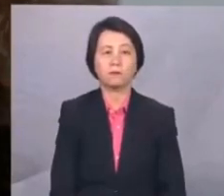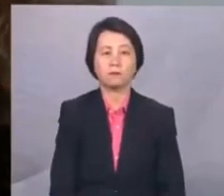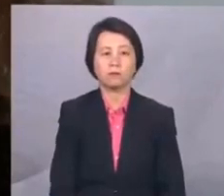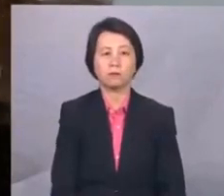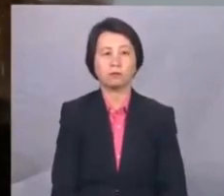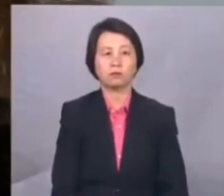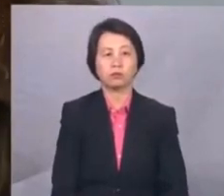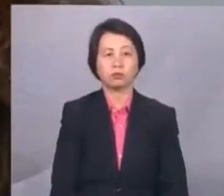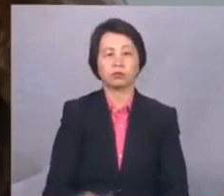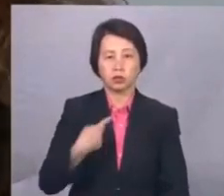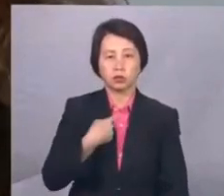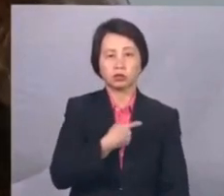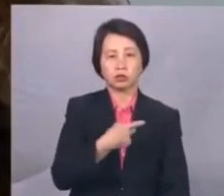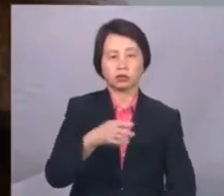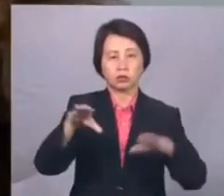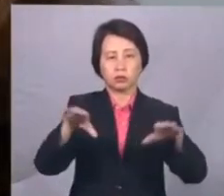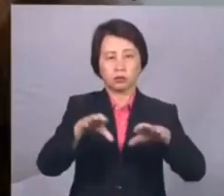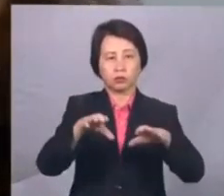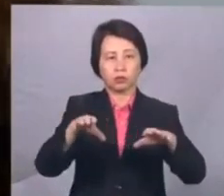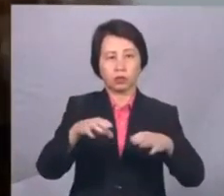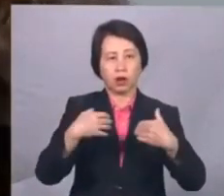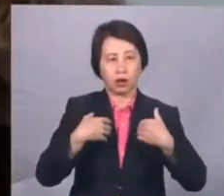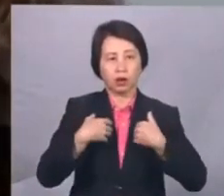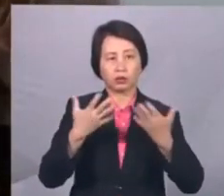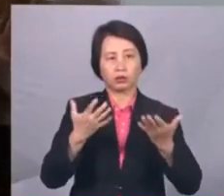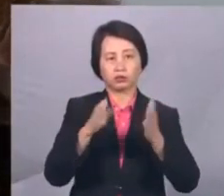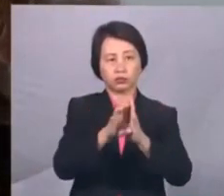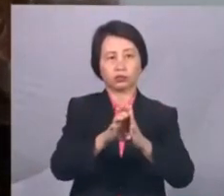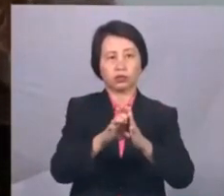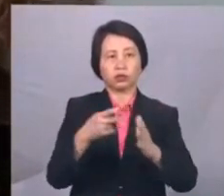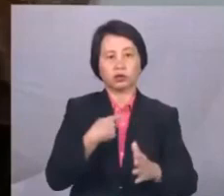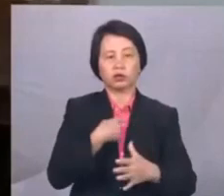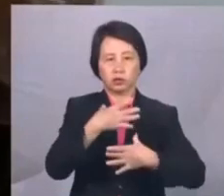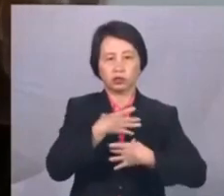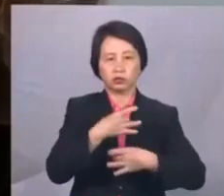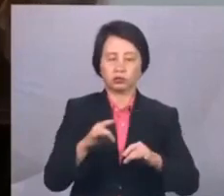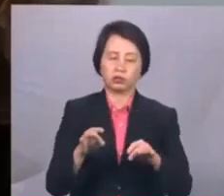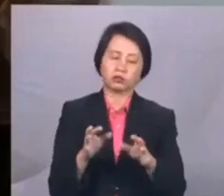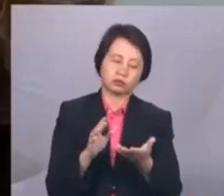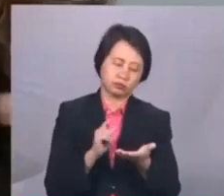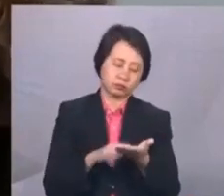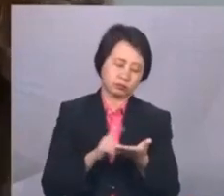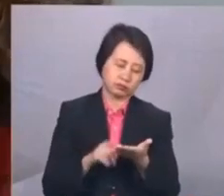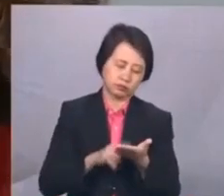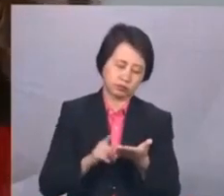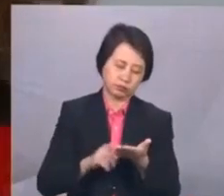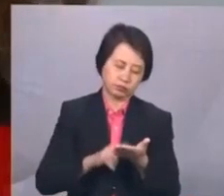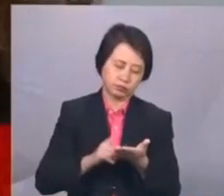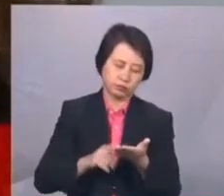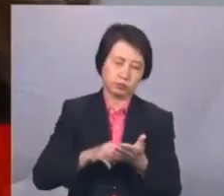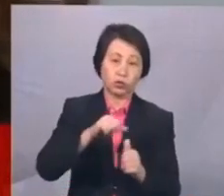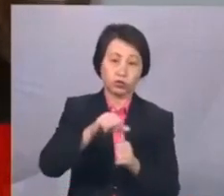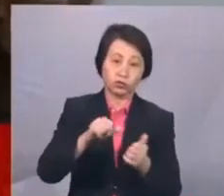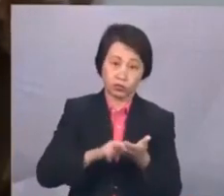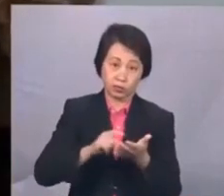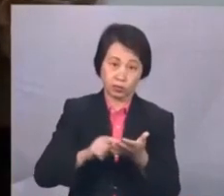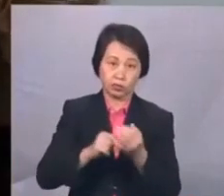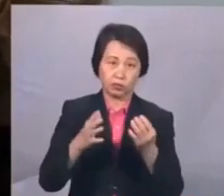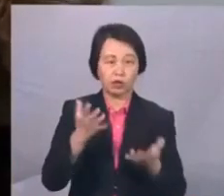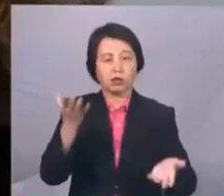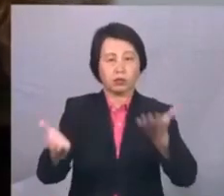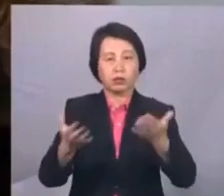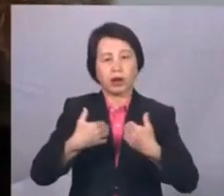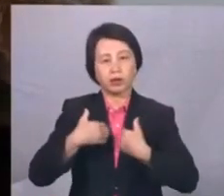Hai ada Slender itu Kita juga melakukan rahmadyanti are gitu suka melayari laman Association dan sebagainya